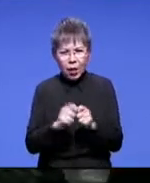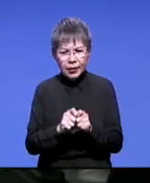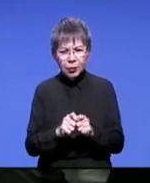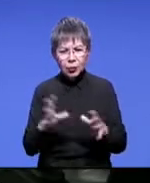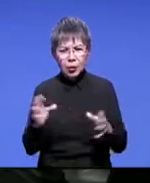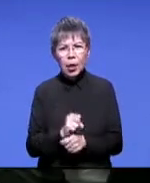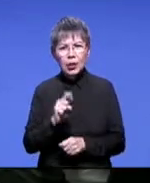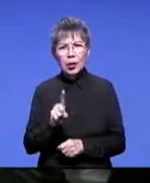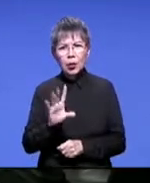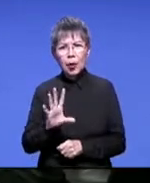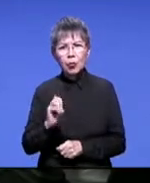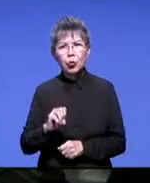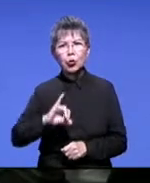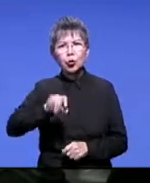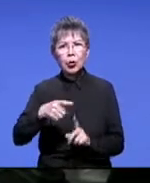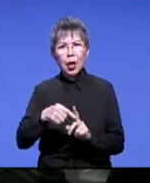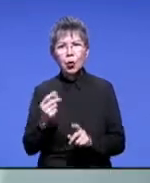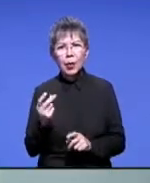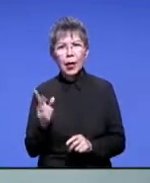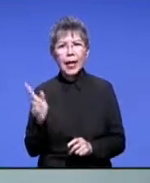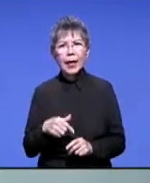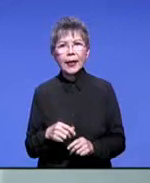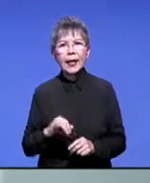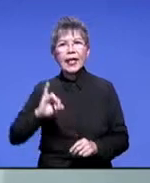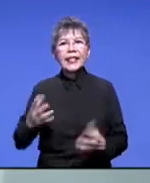biaya Rp150 juta pun berasal dari